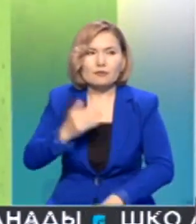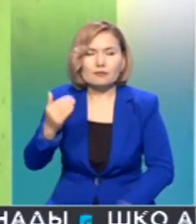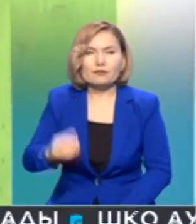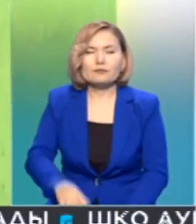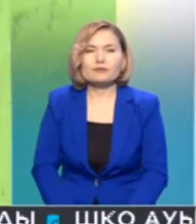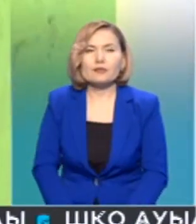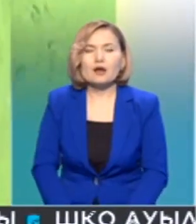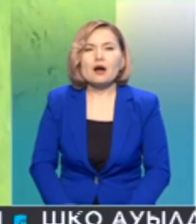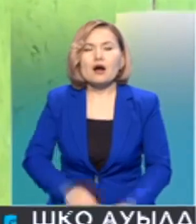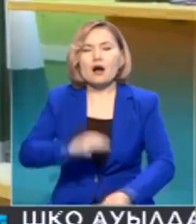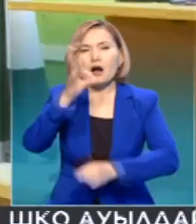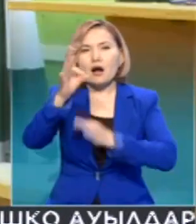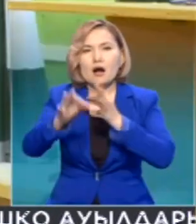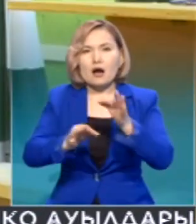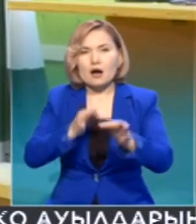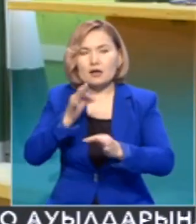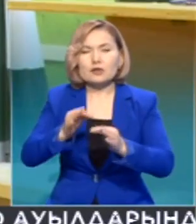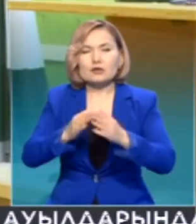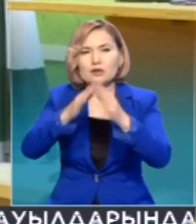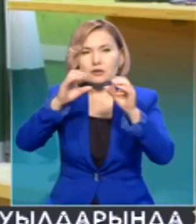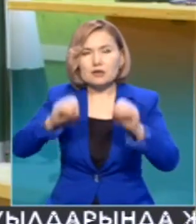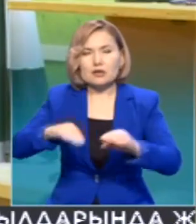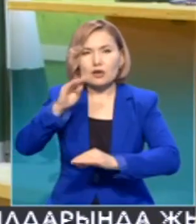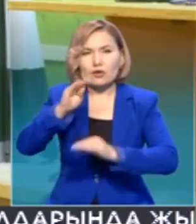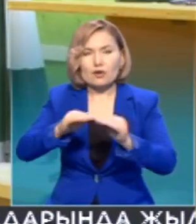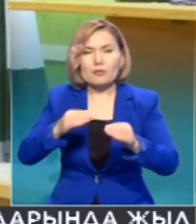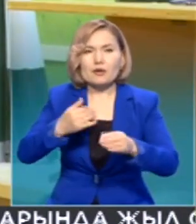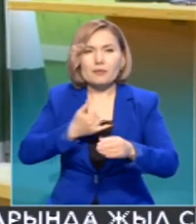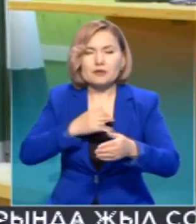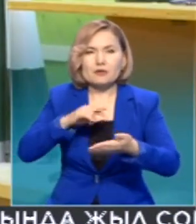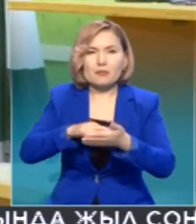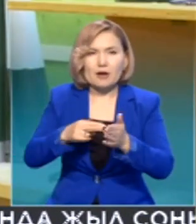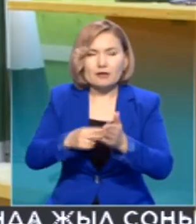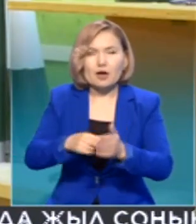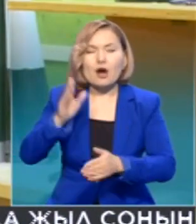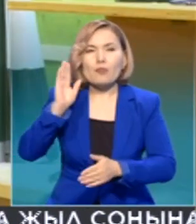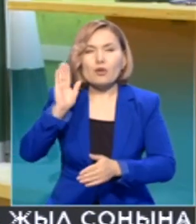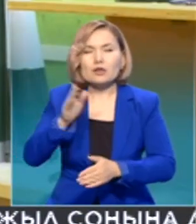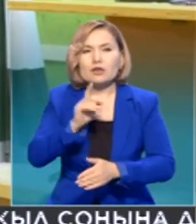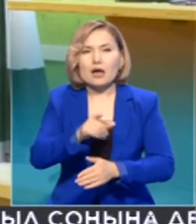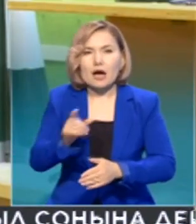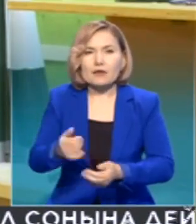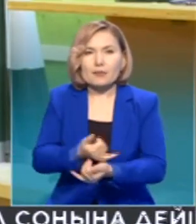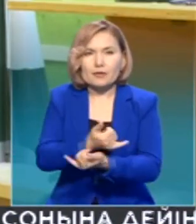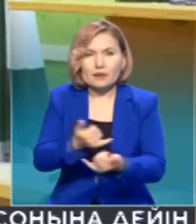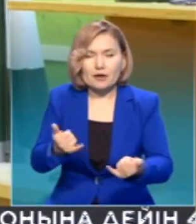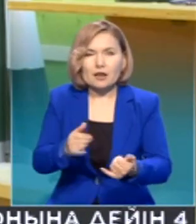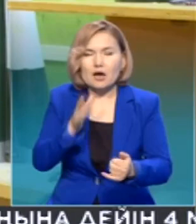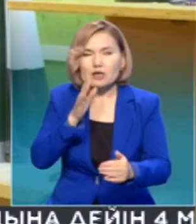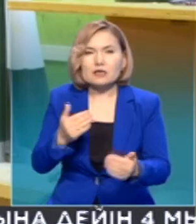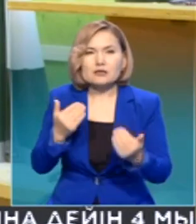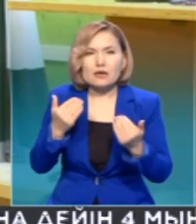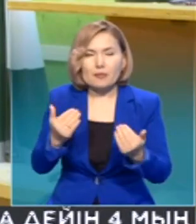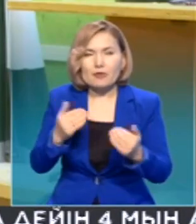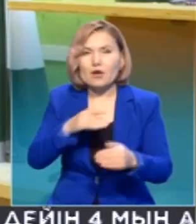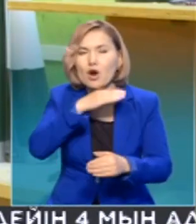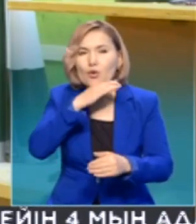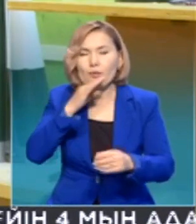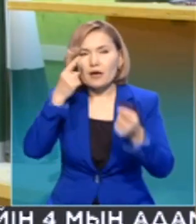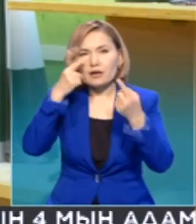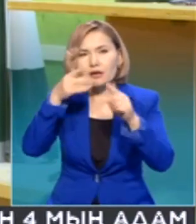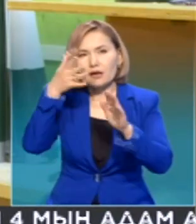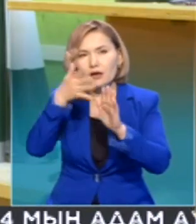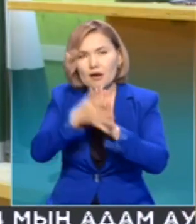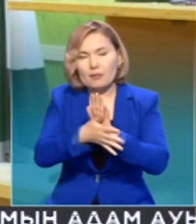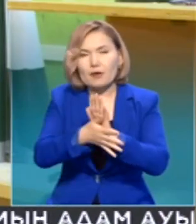ғарыш станциясының құру мақсатымыз ол болашақтағы адамдар үшін заманауи және көптеген